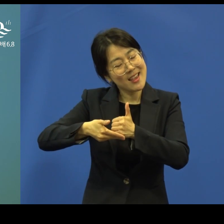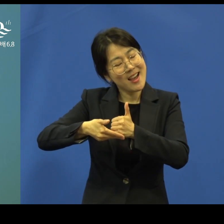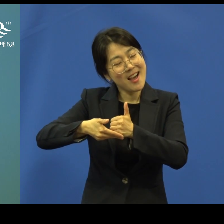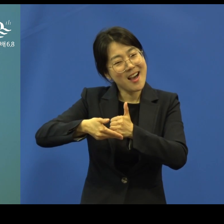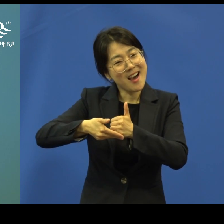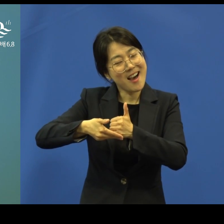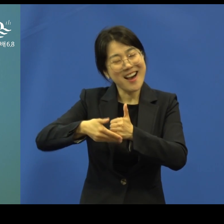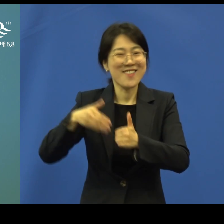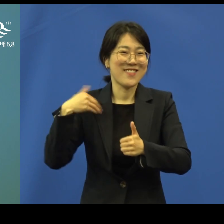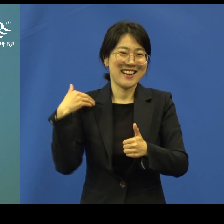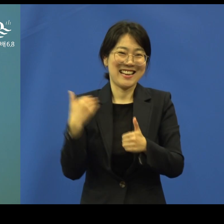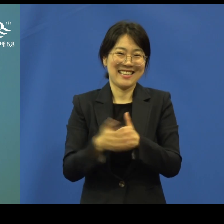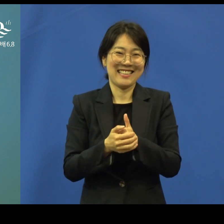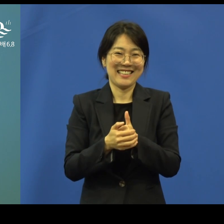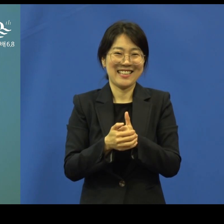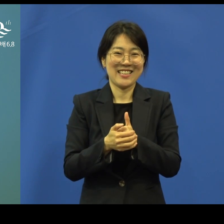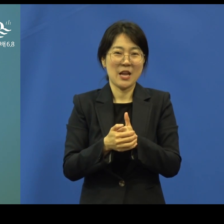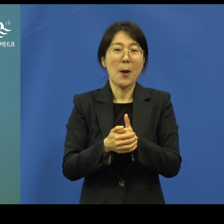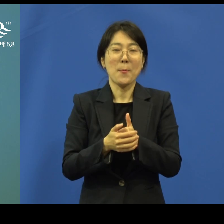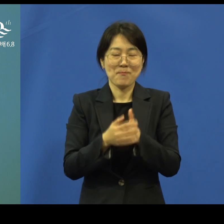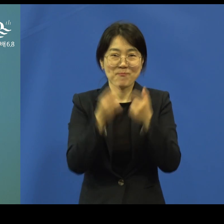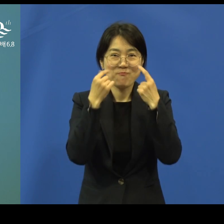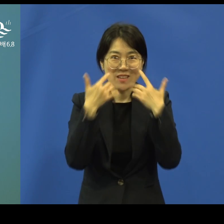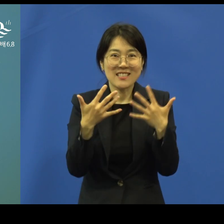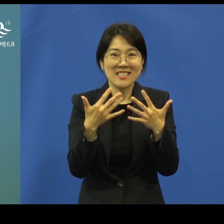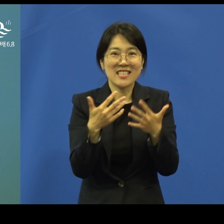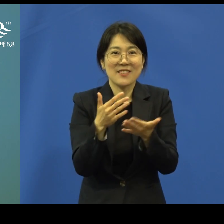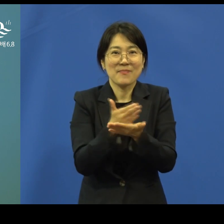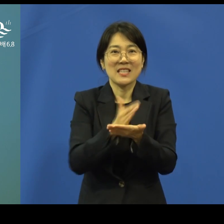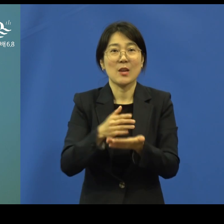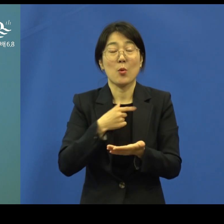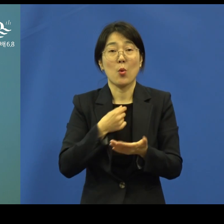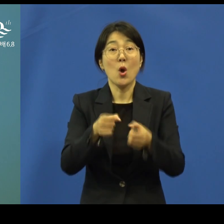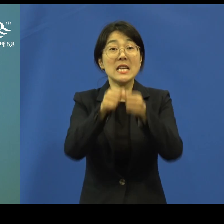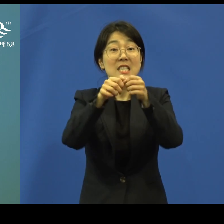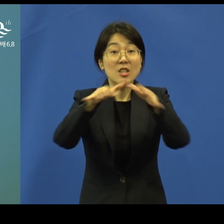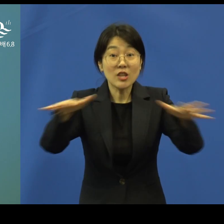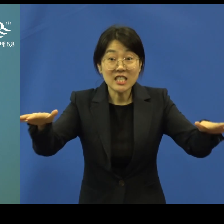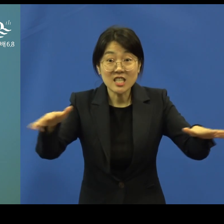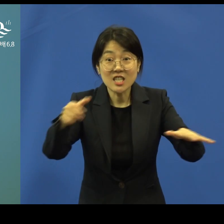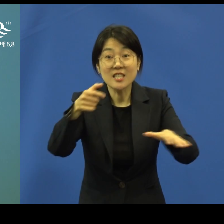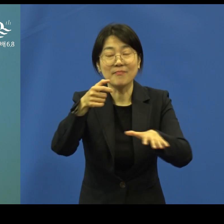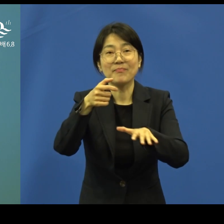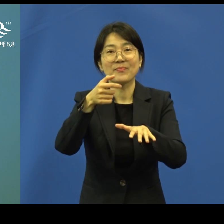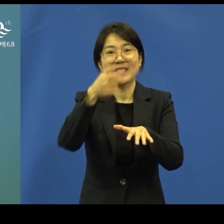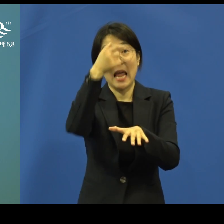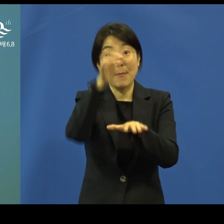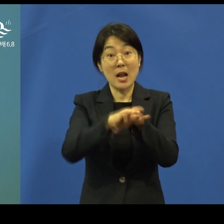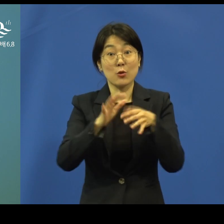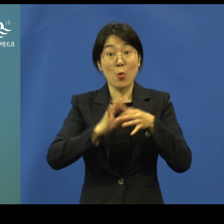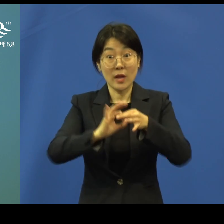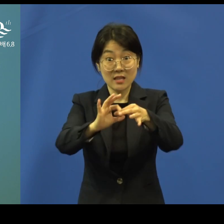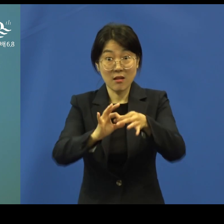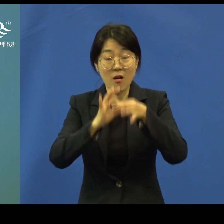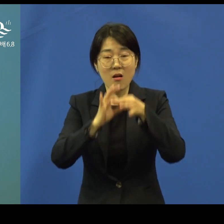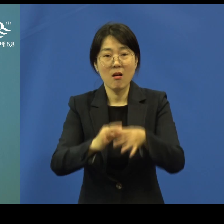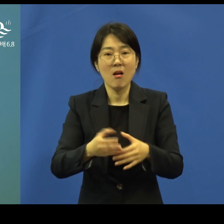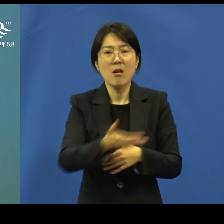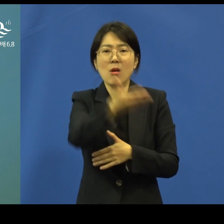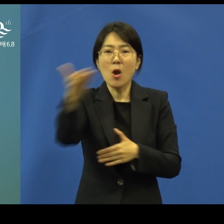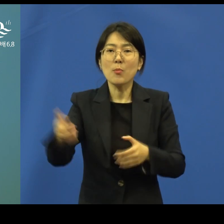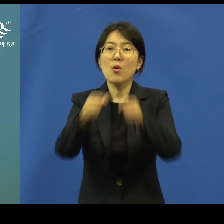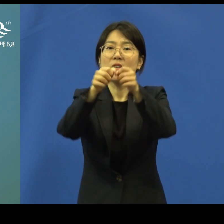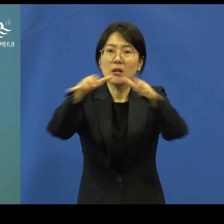7교회를 보면서 또 우리 교회를 또 진단해 보기를 원하고, 또 흩어지는 교회 이 프로그램을 통해서도 여러분들이